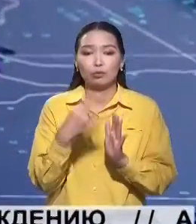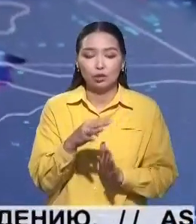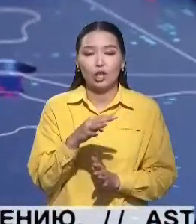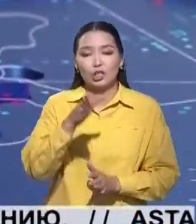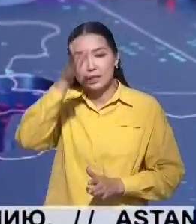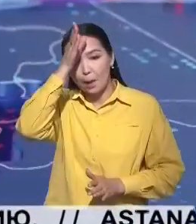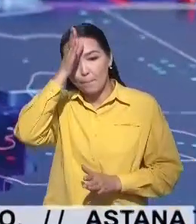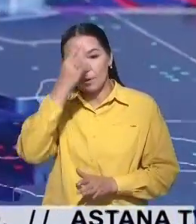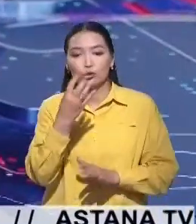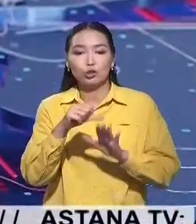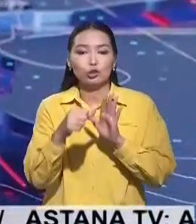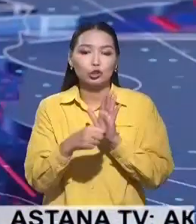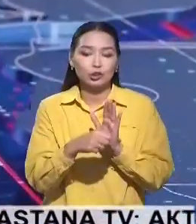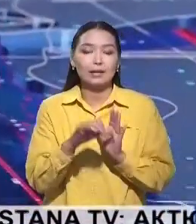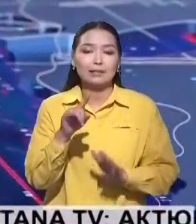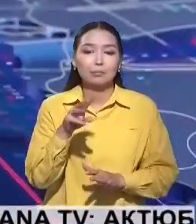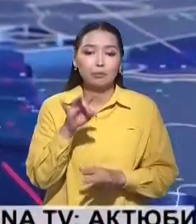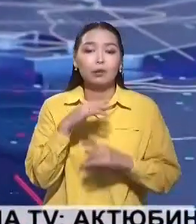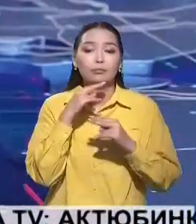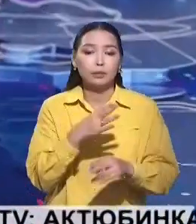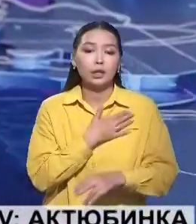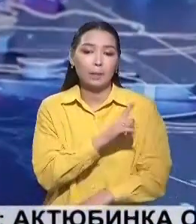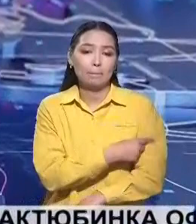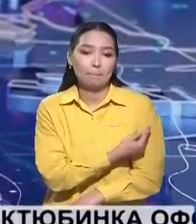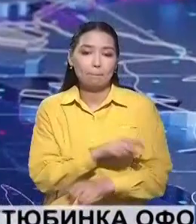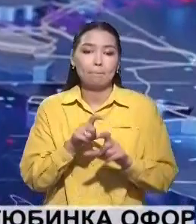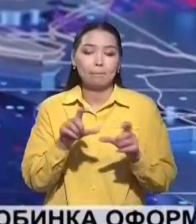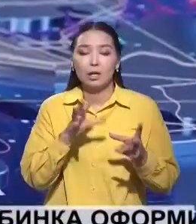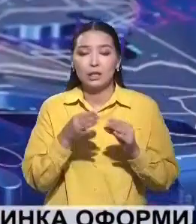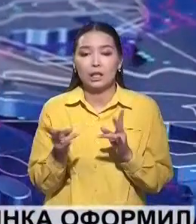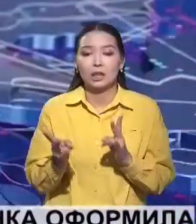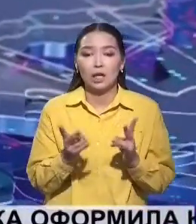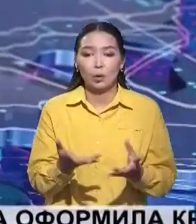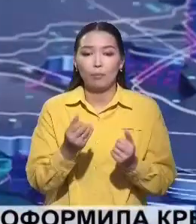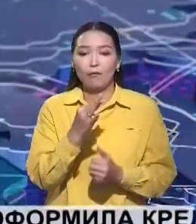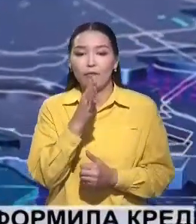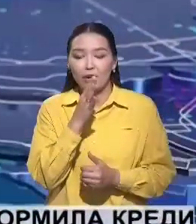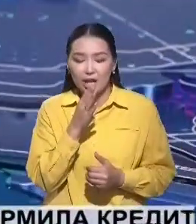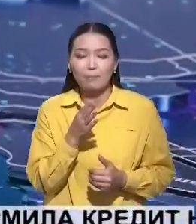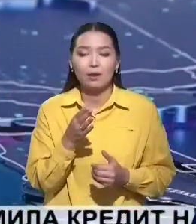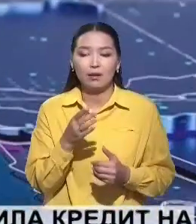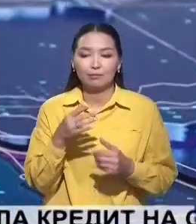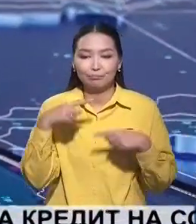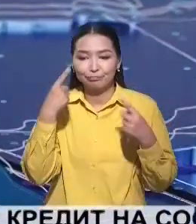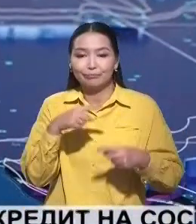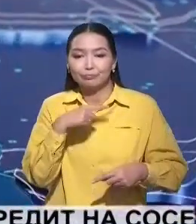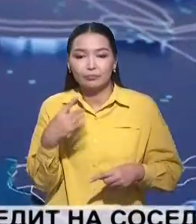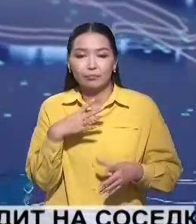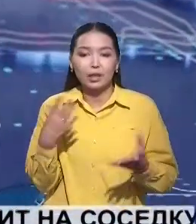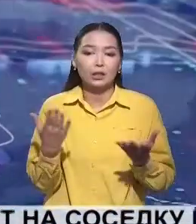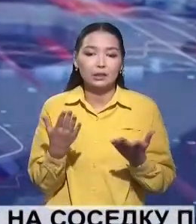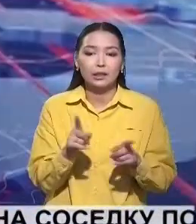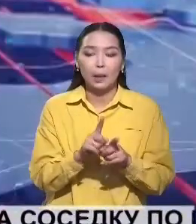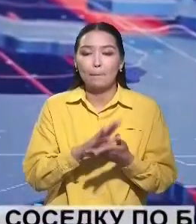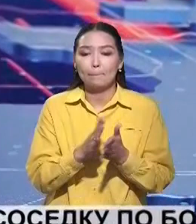и 416 человек в Измире обратились в наши медицинские учреждения в результате травм, полученных во время жертвоприношения. К таким ситуациям приводит